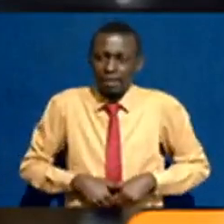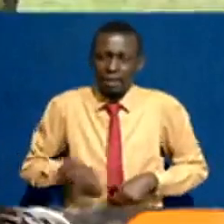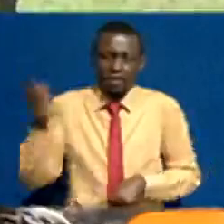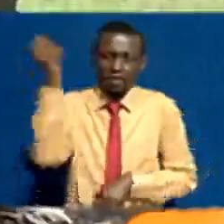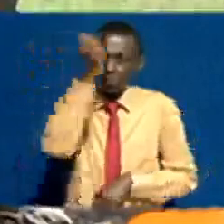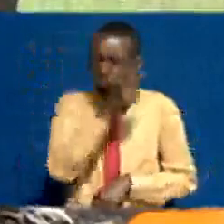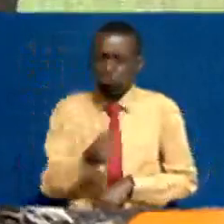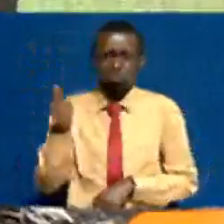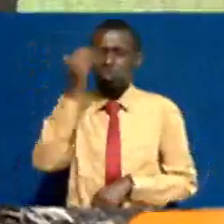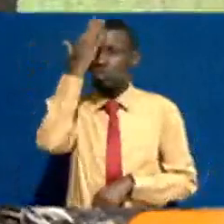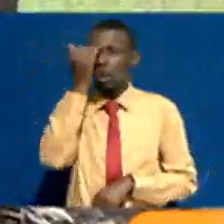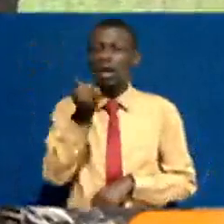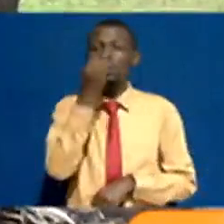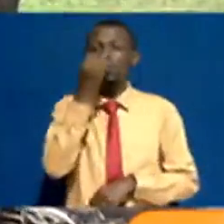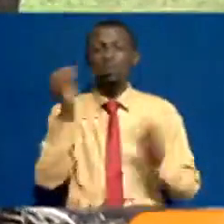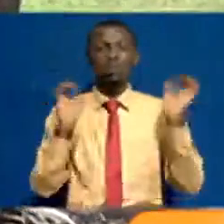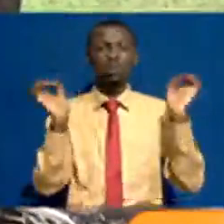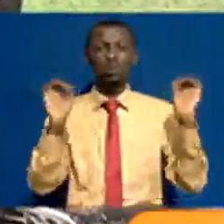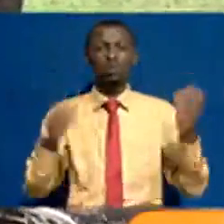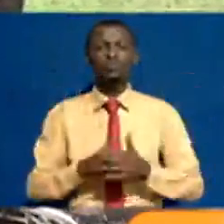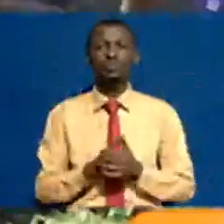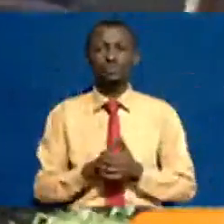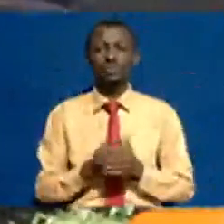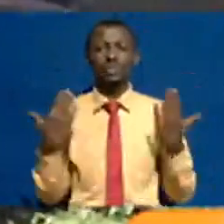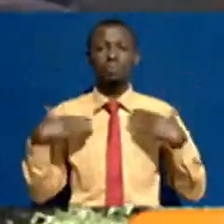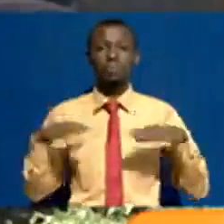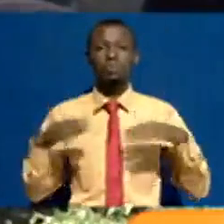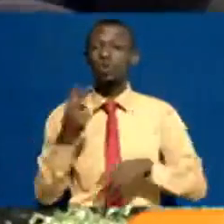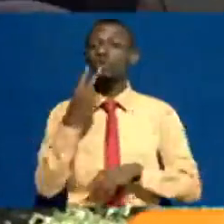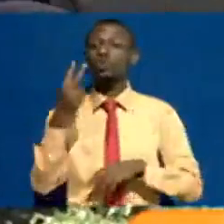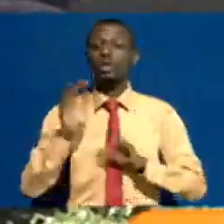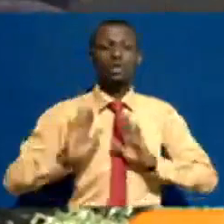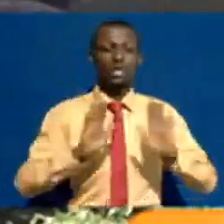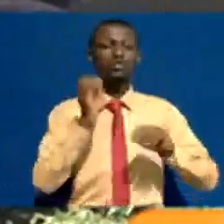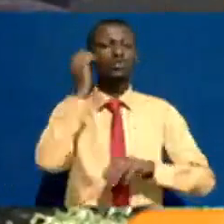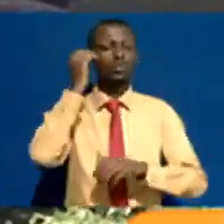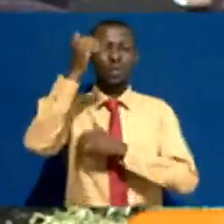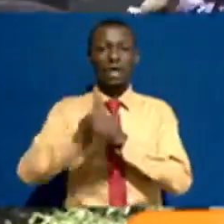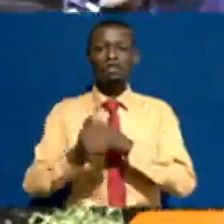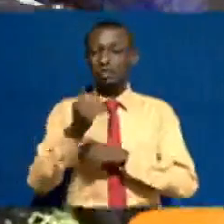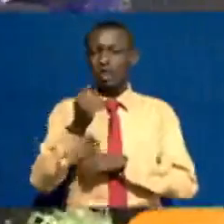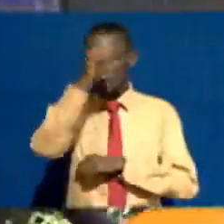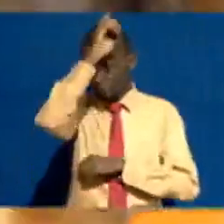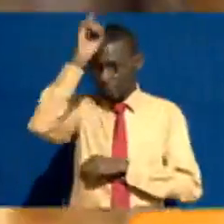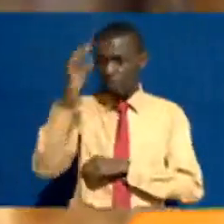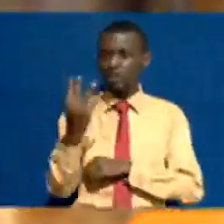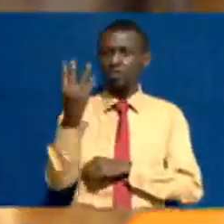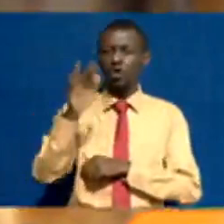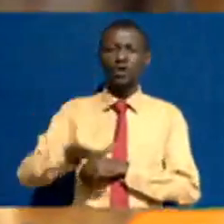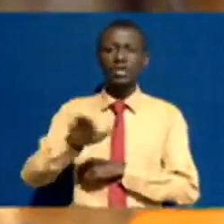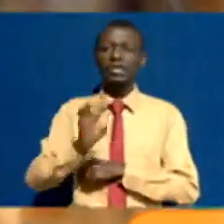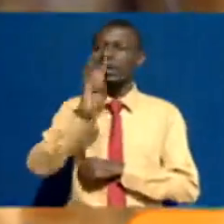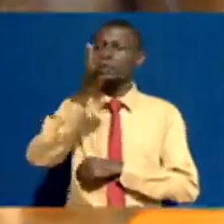chakula. Shule hii ni makazi ya watu 200 waliohama makwao baada ya vijiji vinne eneo la Ombaka kuzingirwa na maji.